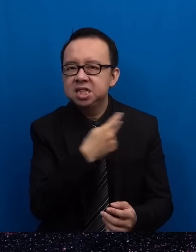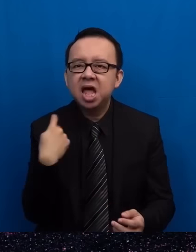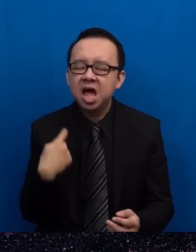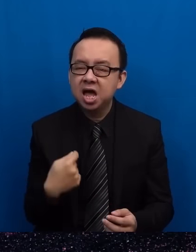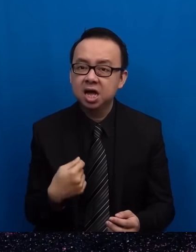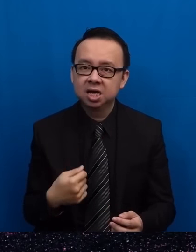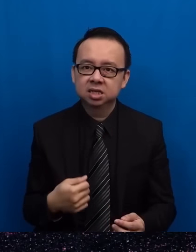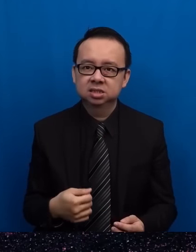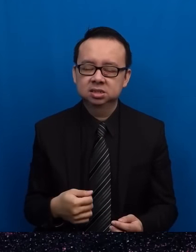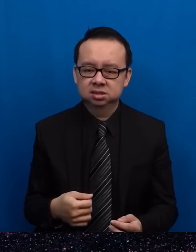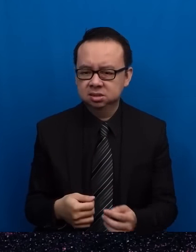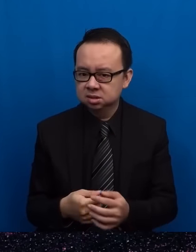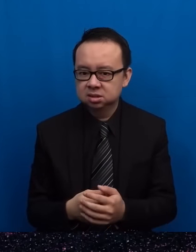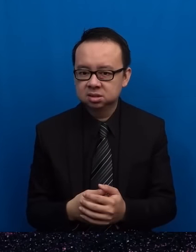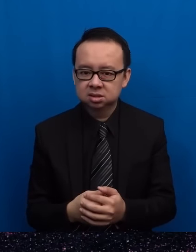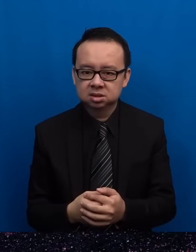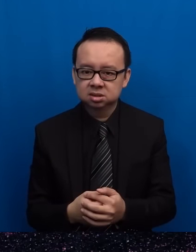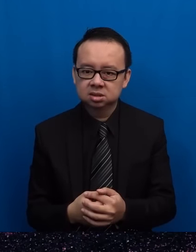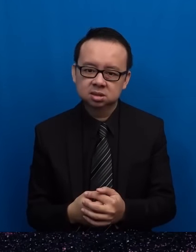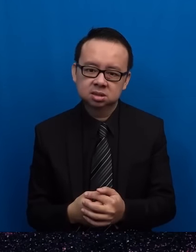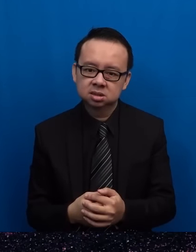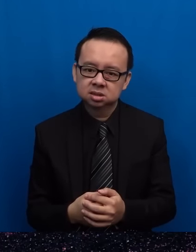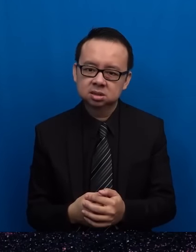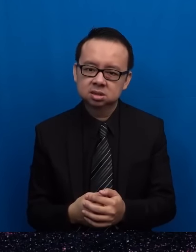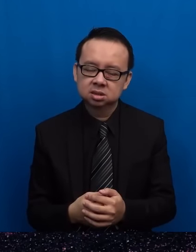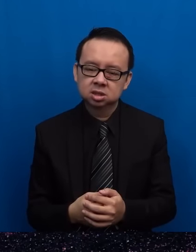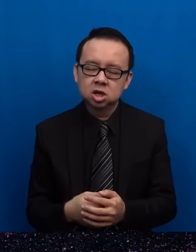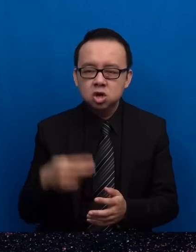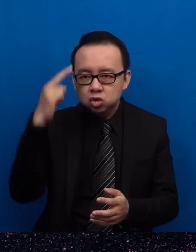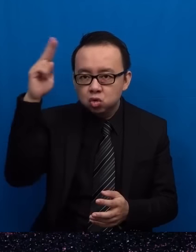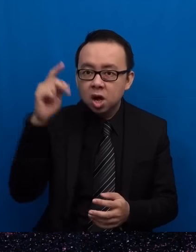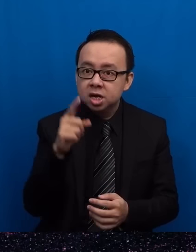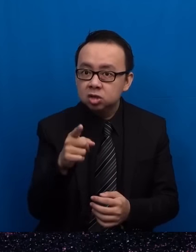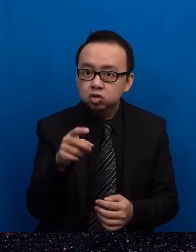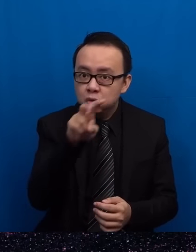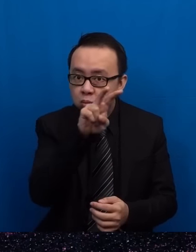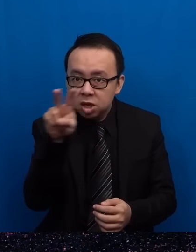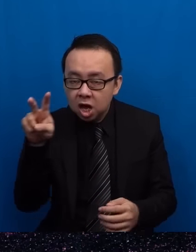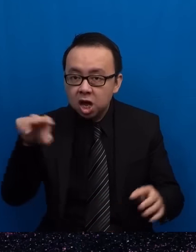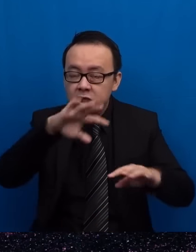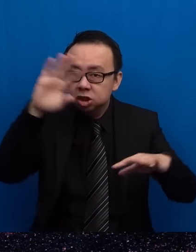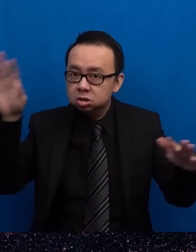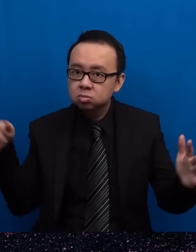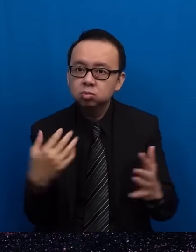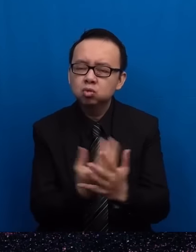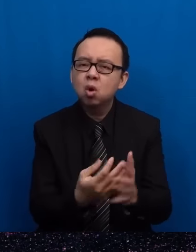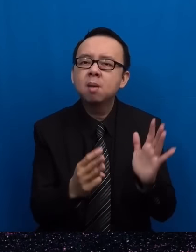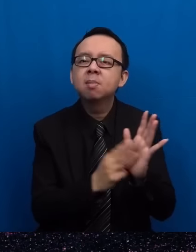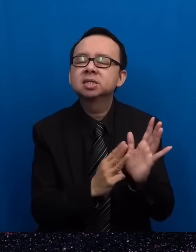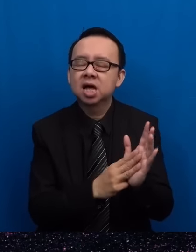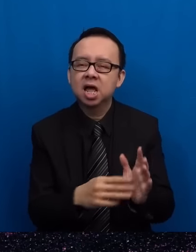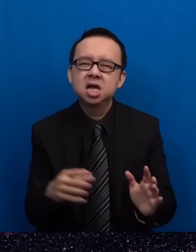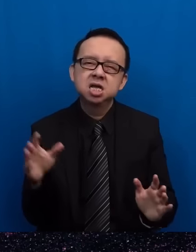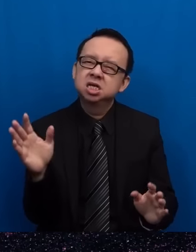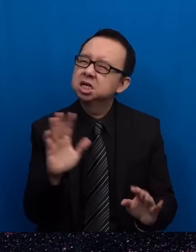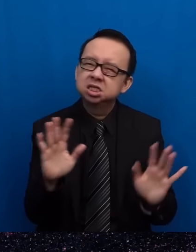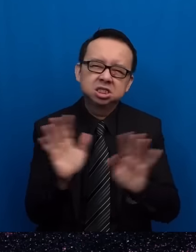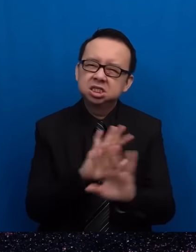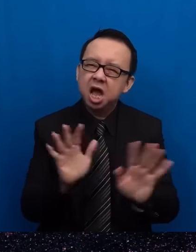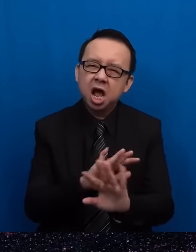samar, masa lalu hantu. Tuhan itu melihat segala perkara. Jadi selalu kita naruh rasa curiga, kalau doa